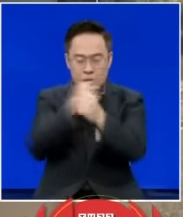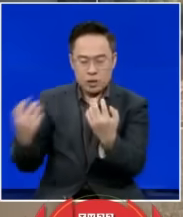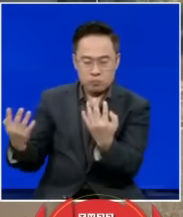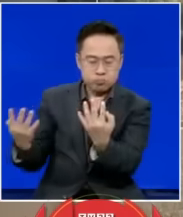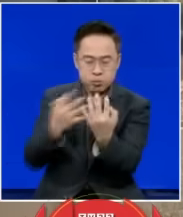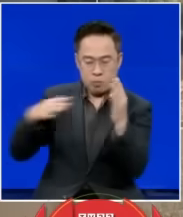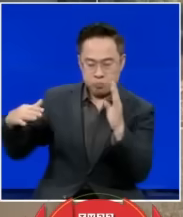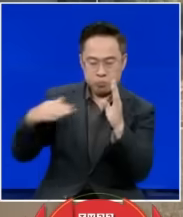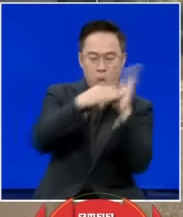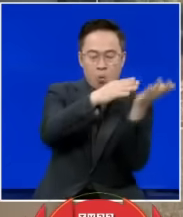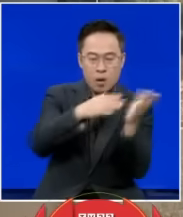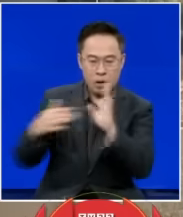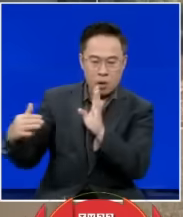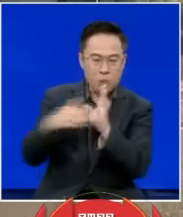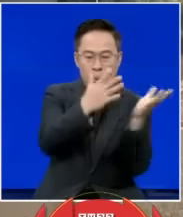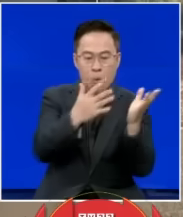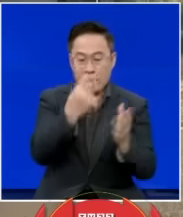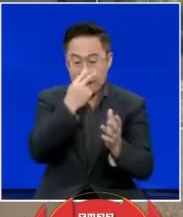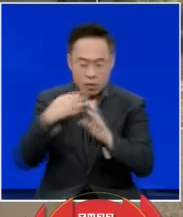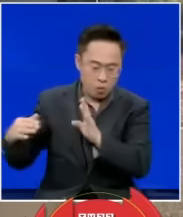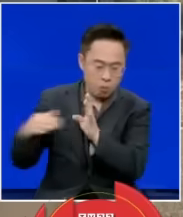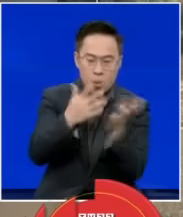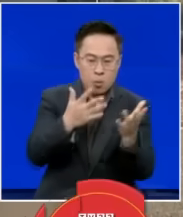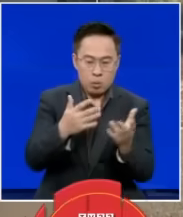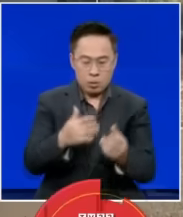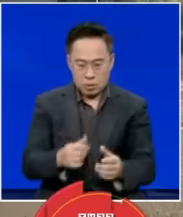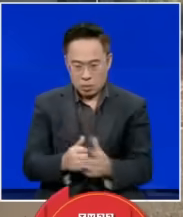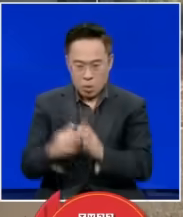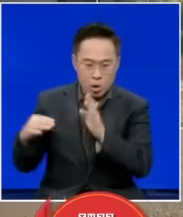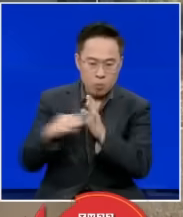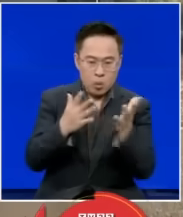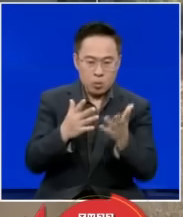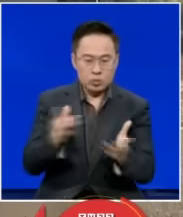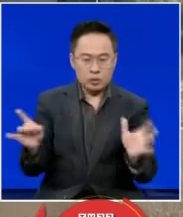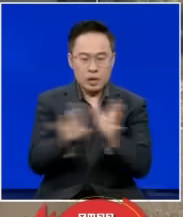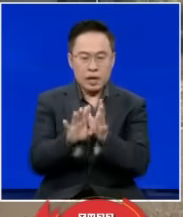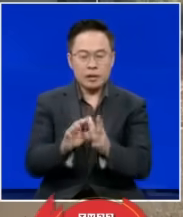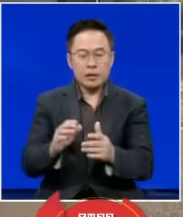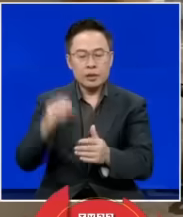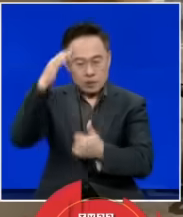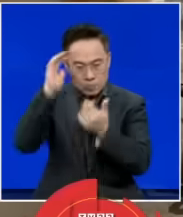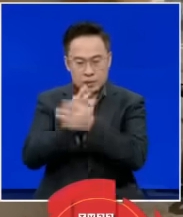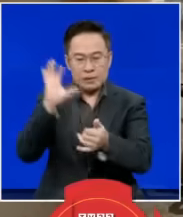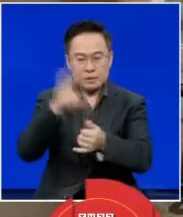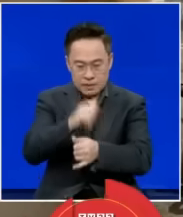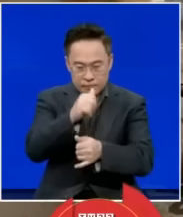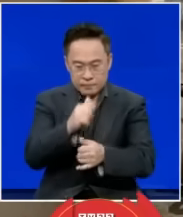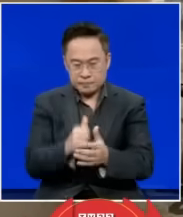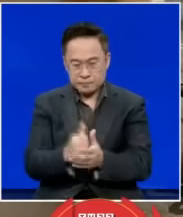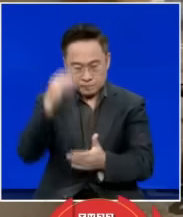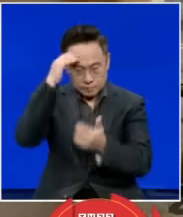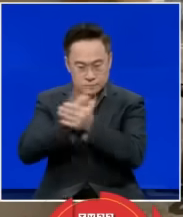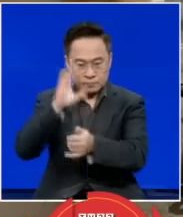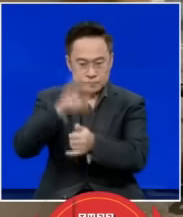ถแต่ในข่าวบอกคนขับก็ไม่ยอมหยุดอีกขับชนแผงเหล็กก็ทำให้รถเนี่ยไปต่อไม่ได้เจ้าหน้าที่ก็เลยจับกลุ่มคน